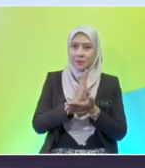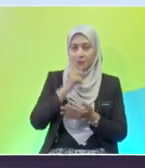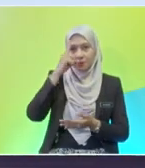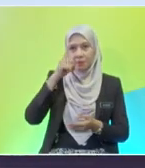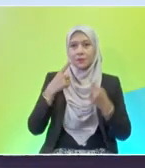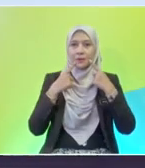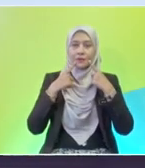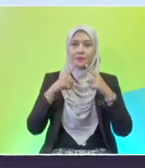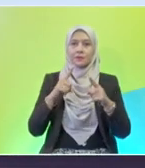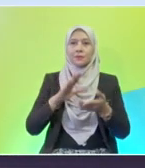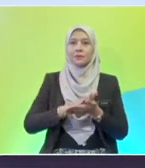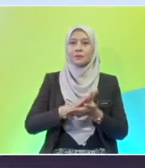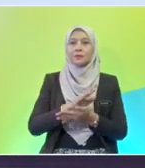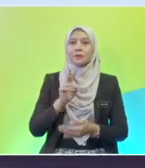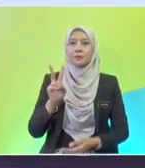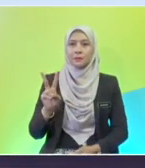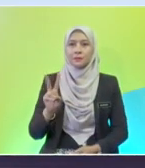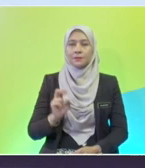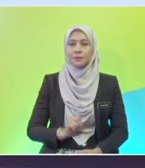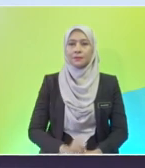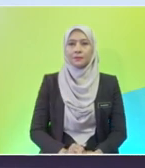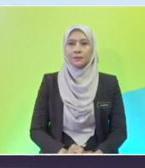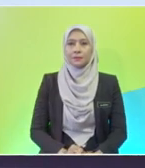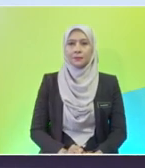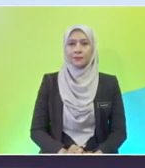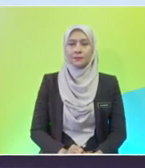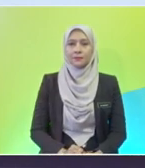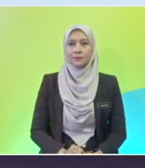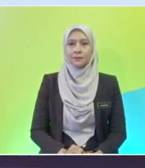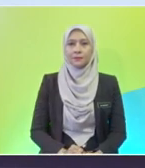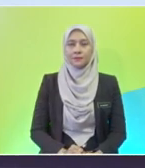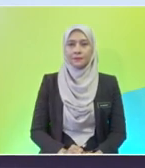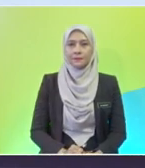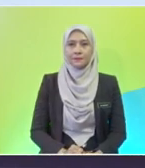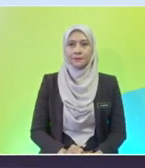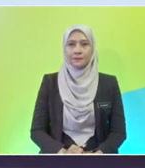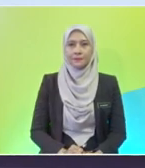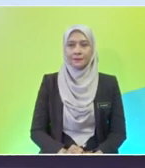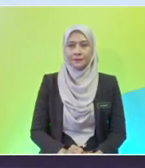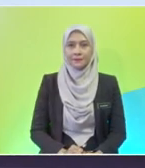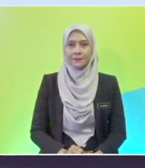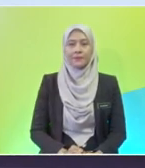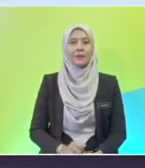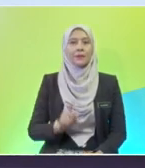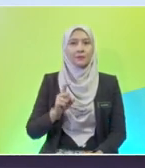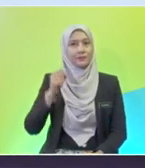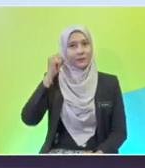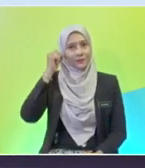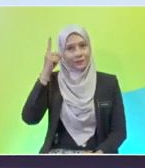itu apa informasi yang kita paham Oke karena kita sudah paham kayak situ maka senanglah kita untuk buat pilihan jawaban